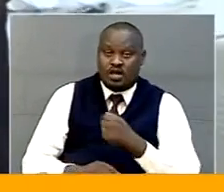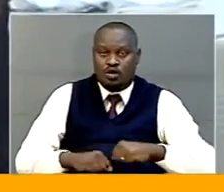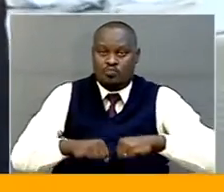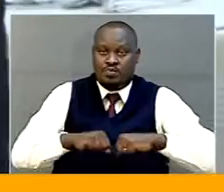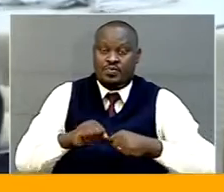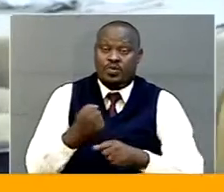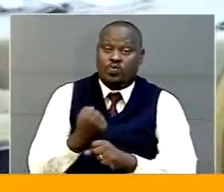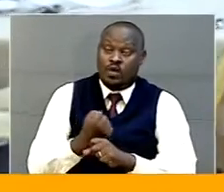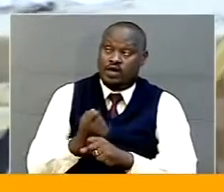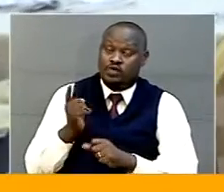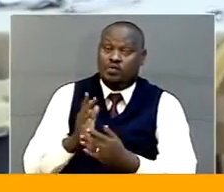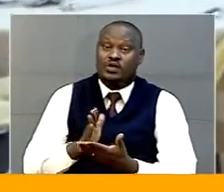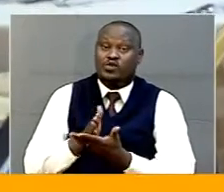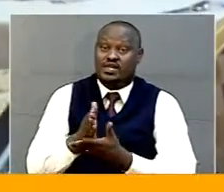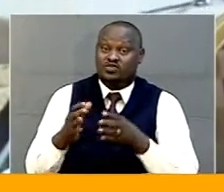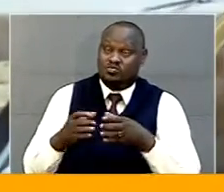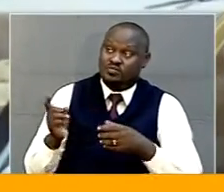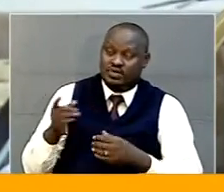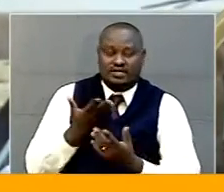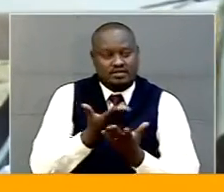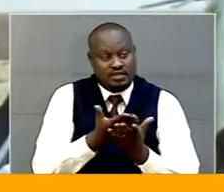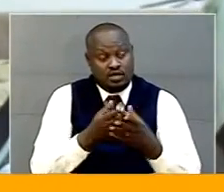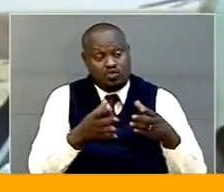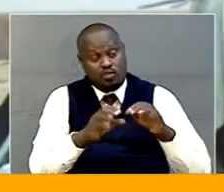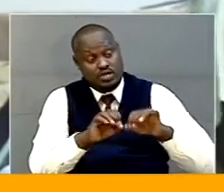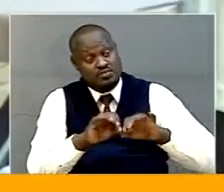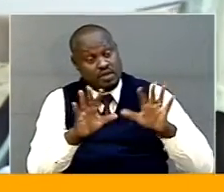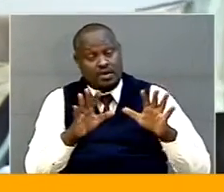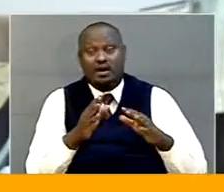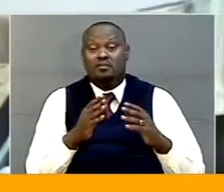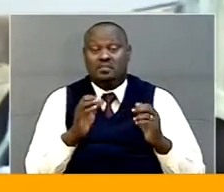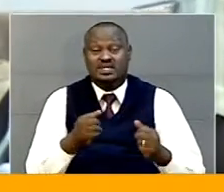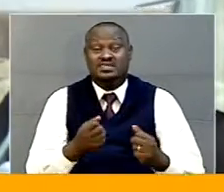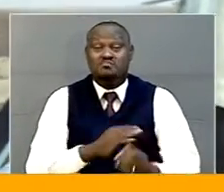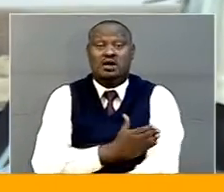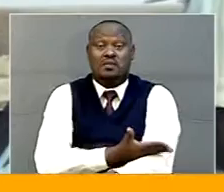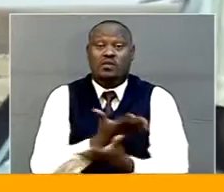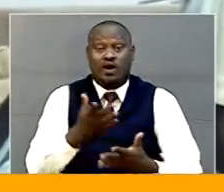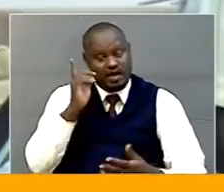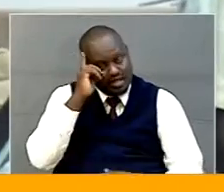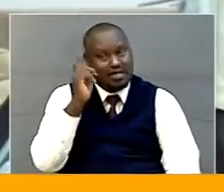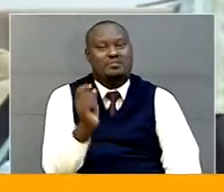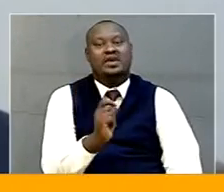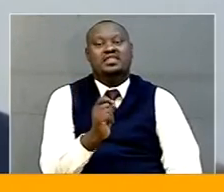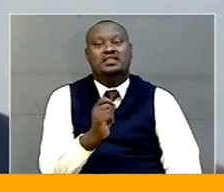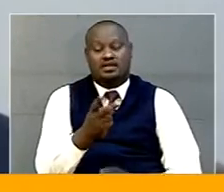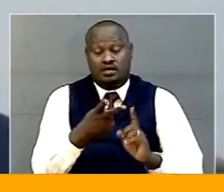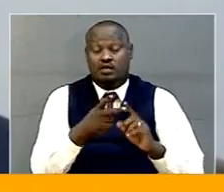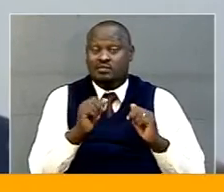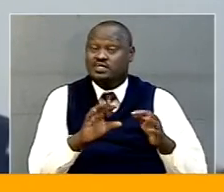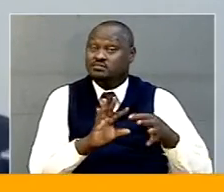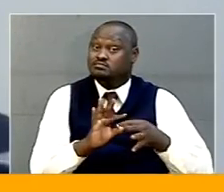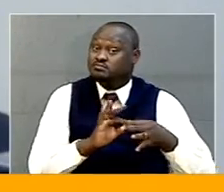Livingstone Sewanyana, awadde bannamawulire amagezi okukozesa amaanyi g'ekkalaamu n'ag'obumu okulwanirira eddembe lyabwe.